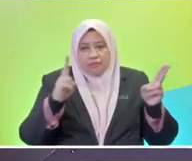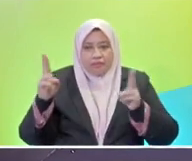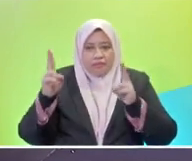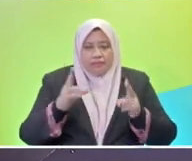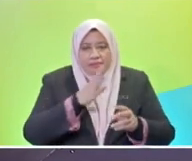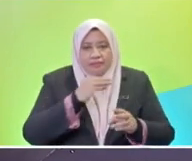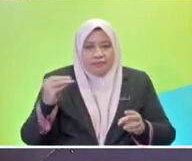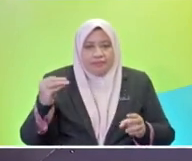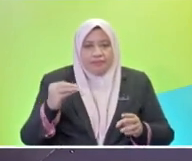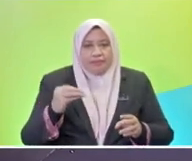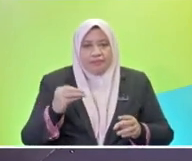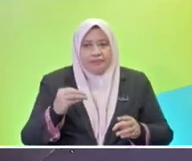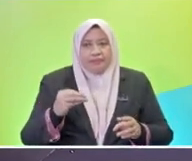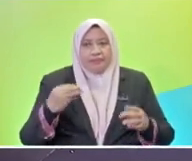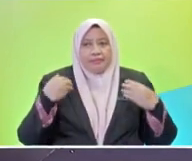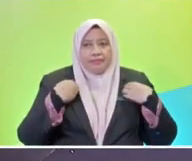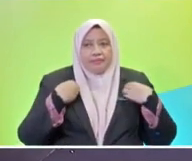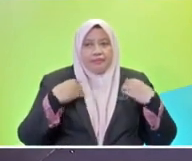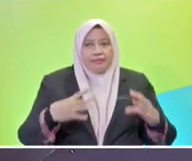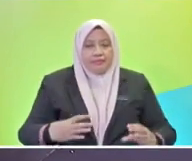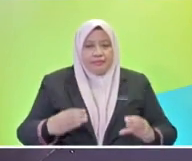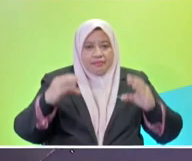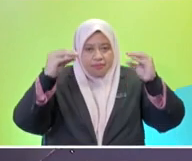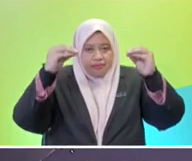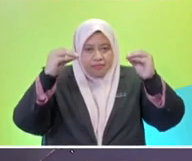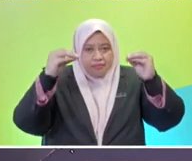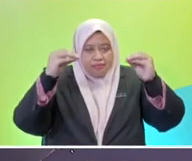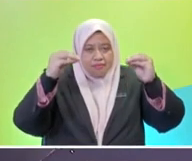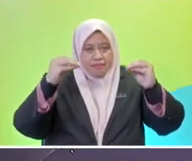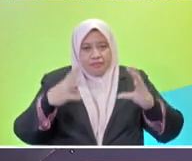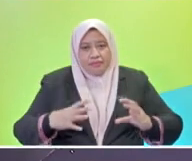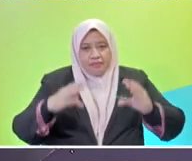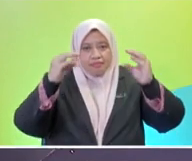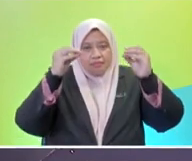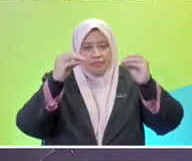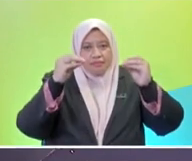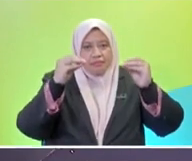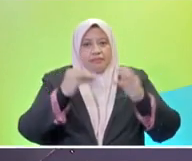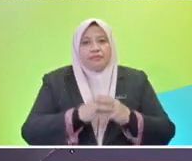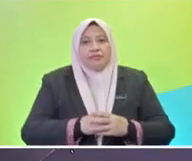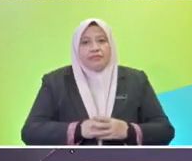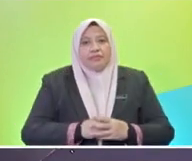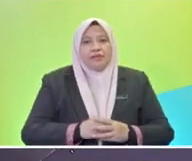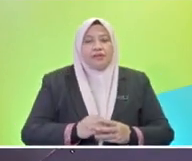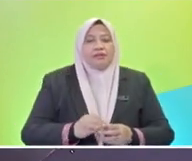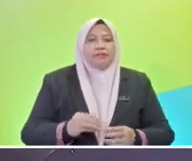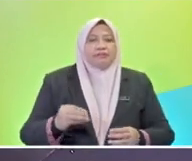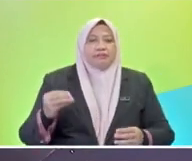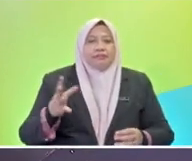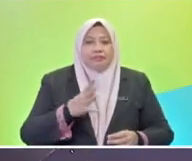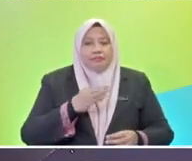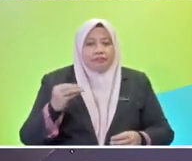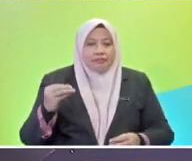Okey. Apa dia dalam udara tu? Gas apa yang diserap oleh daun tadi? Karbon. Karbon dioksida. Ya.